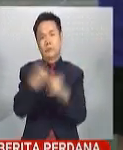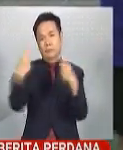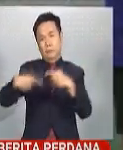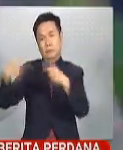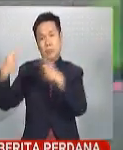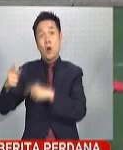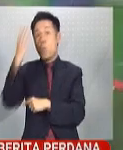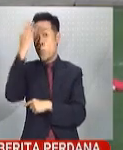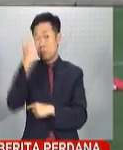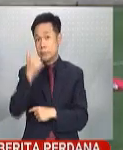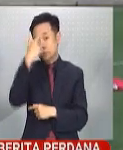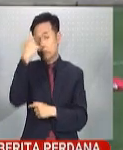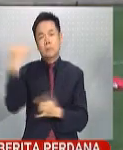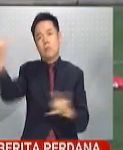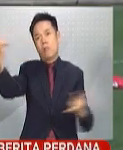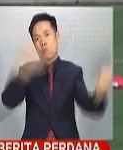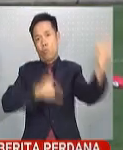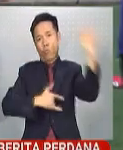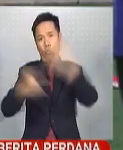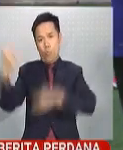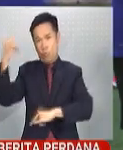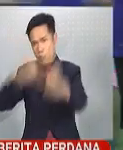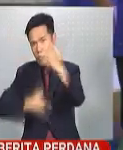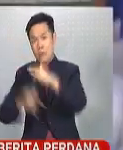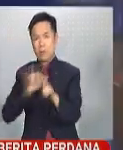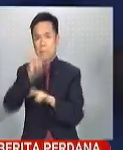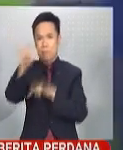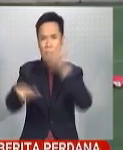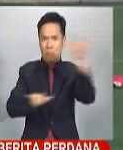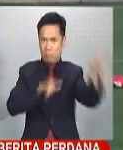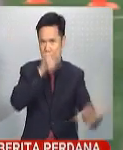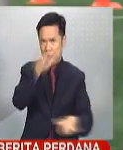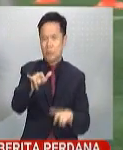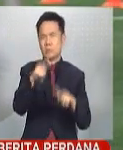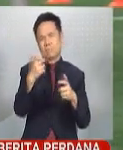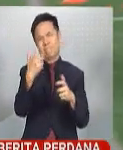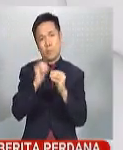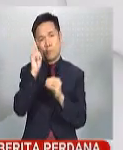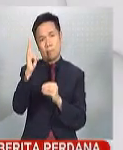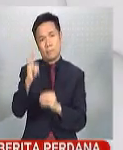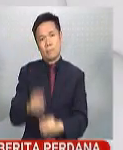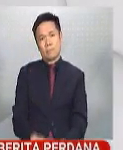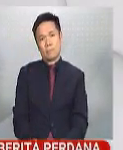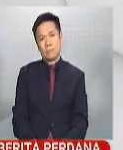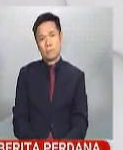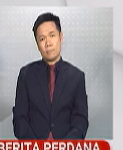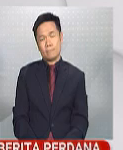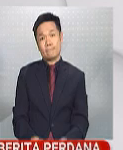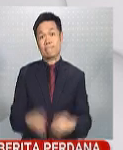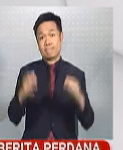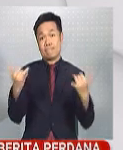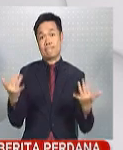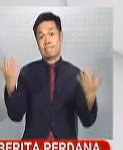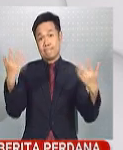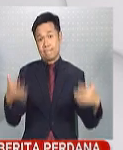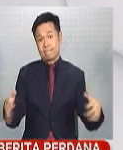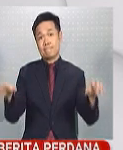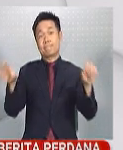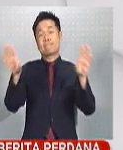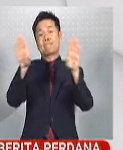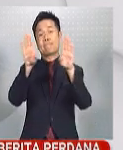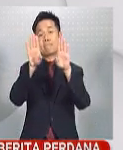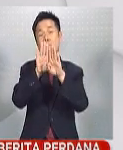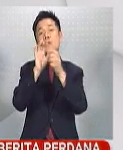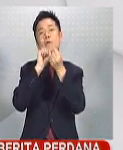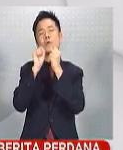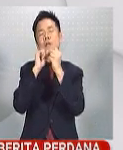perjalanan dari satu negara ke negara yang lain. Semen sukan berakhir di sini dan sama-sama